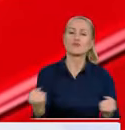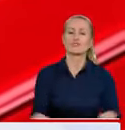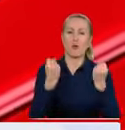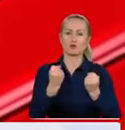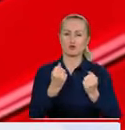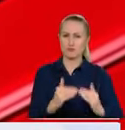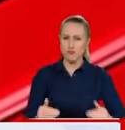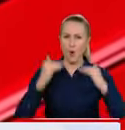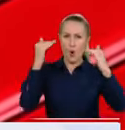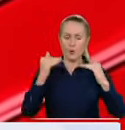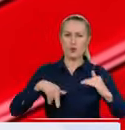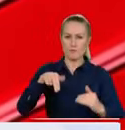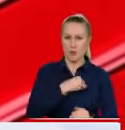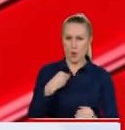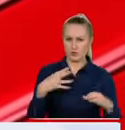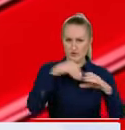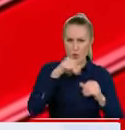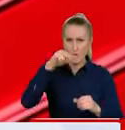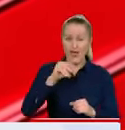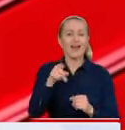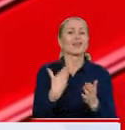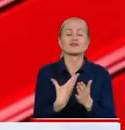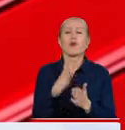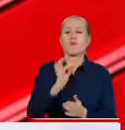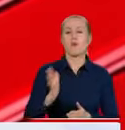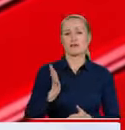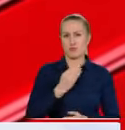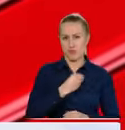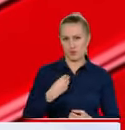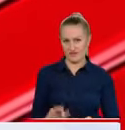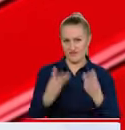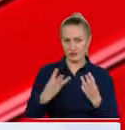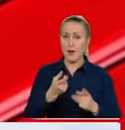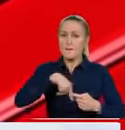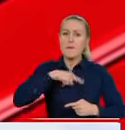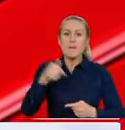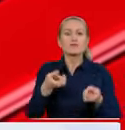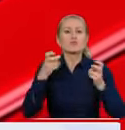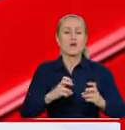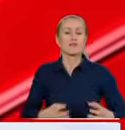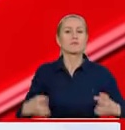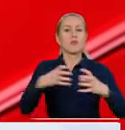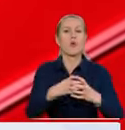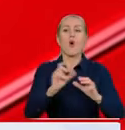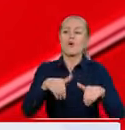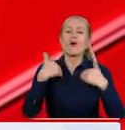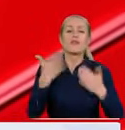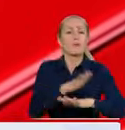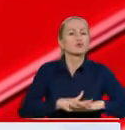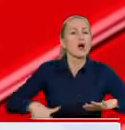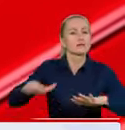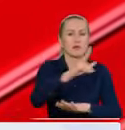Unii Europejskiej dla naszego własnego bezpieczeństwa. Budując wspólnotę, która stworzy przestrzeń dla każdego i każdej, który